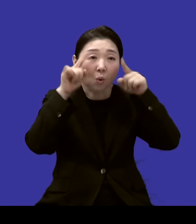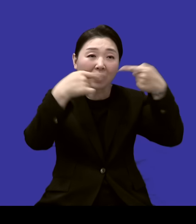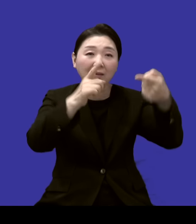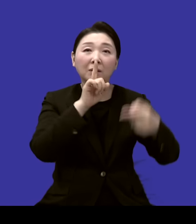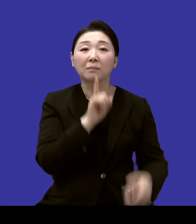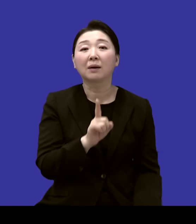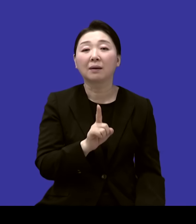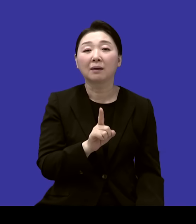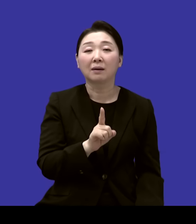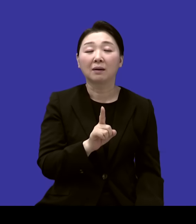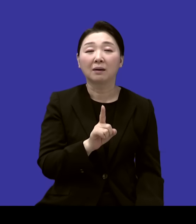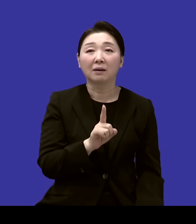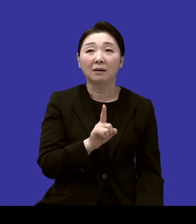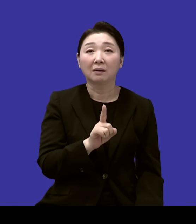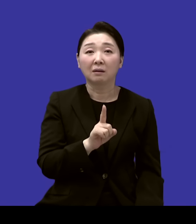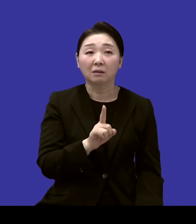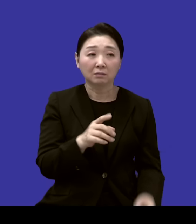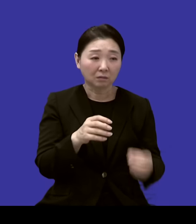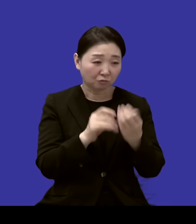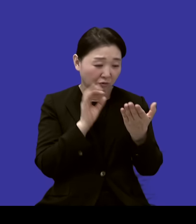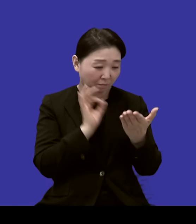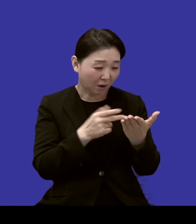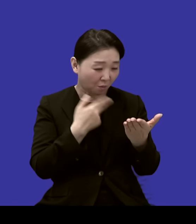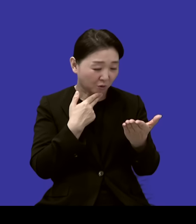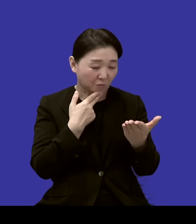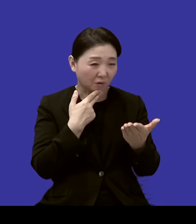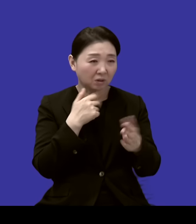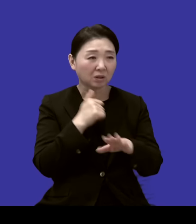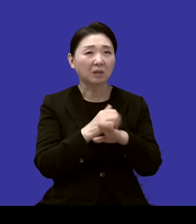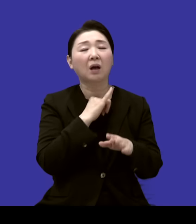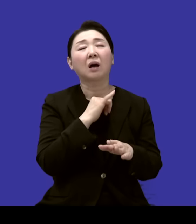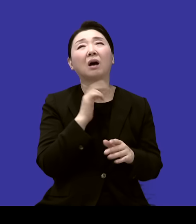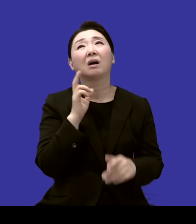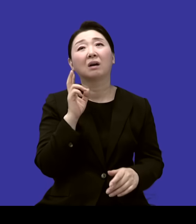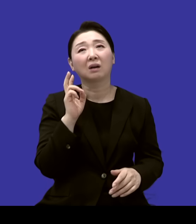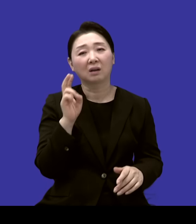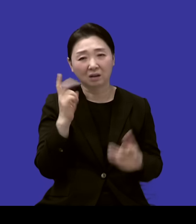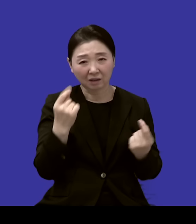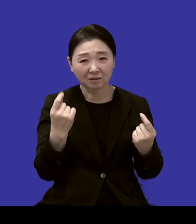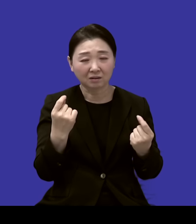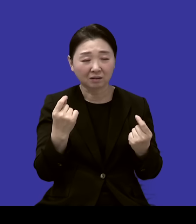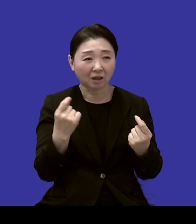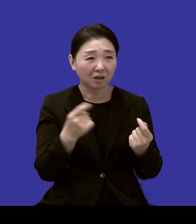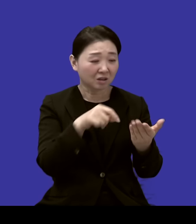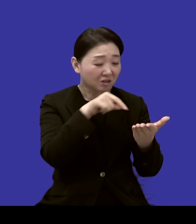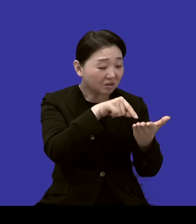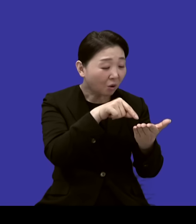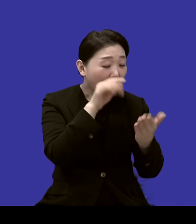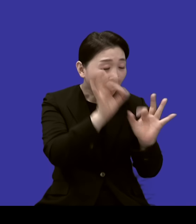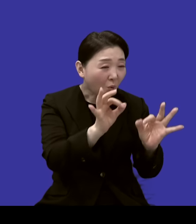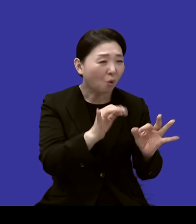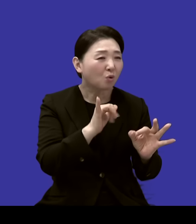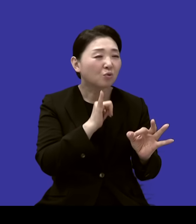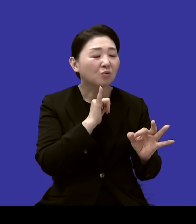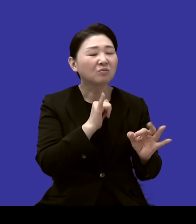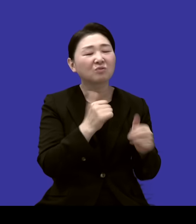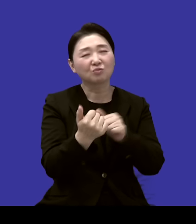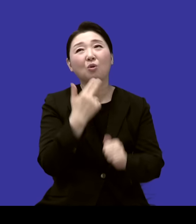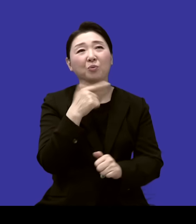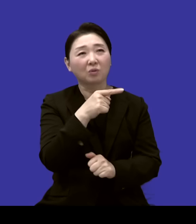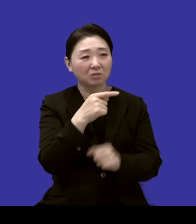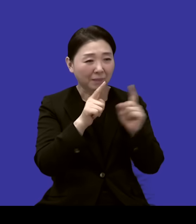정말 이 문장이 아니었다면 전 뭔가 선택을 꼭 했을 것 그것 때문에 같아요. 안 죽는 사람들 많아요. 네. 맞아. 그거 힘 있어. 그 힘